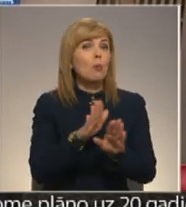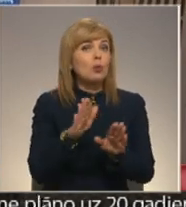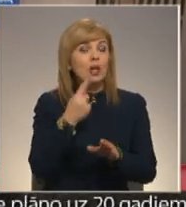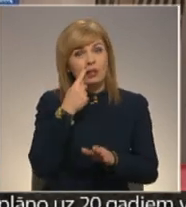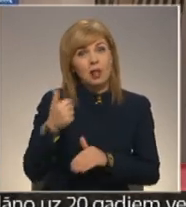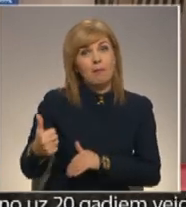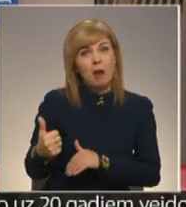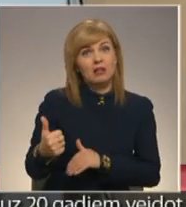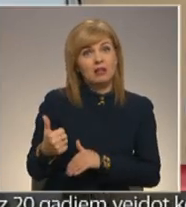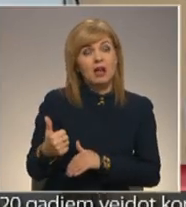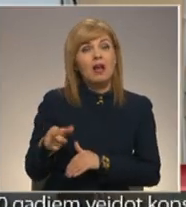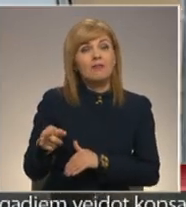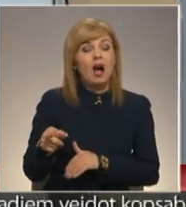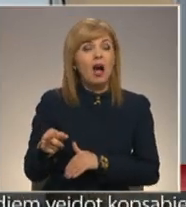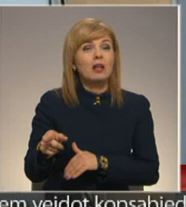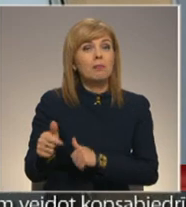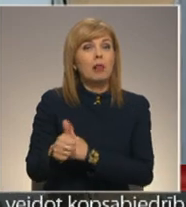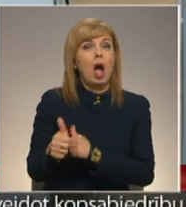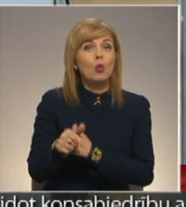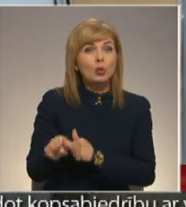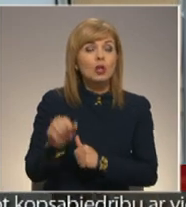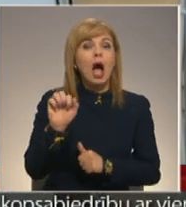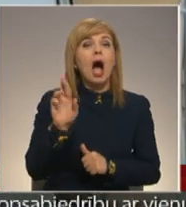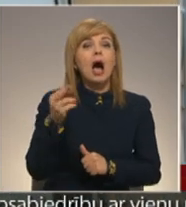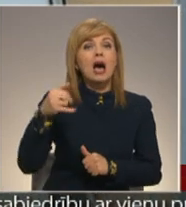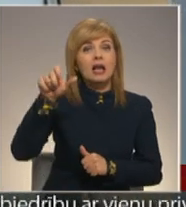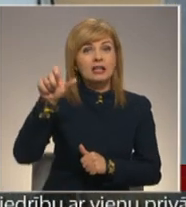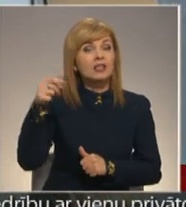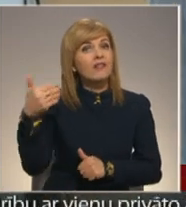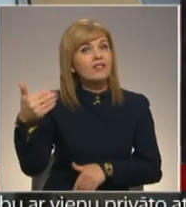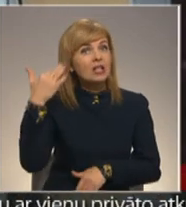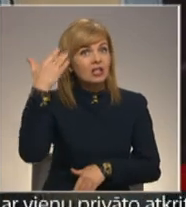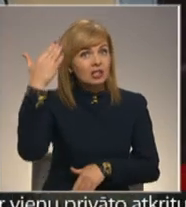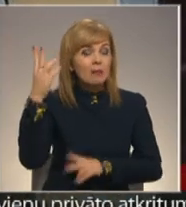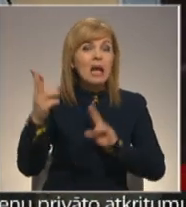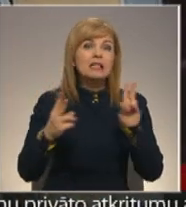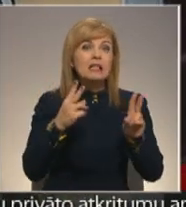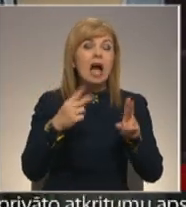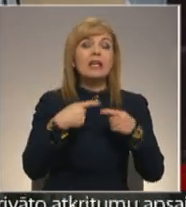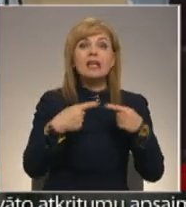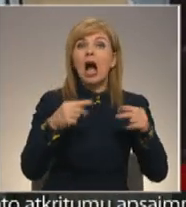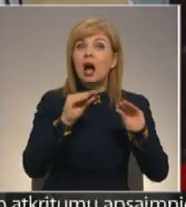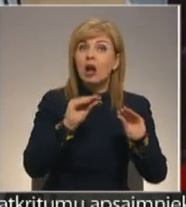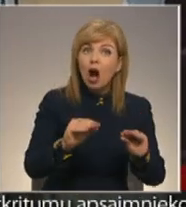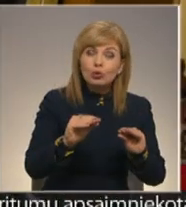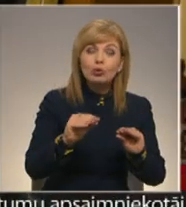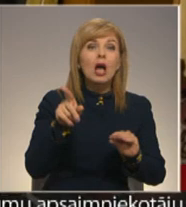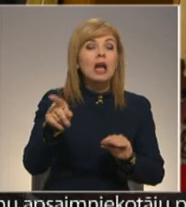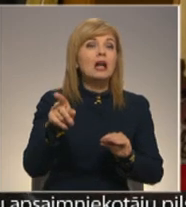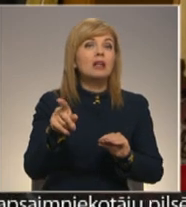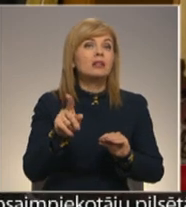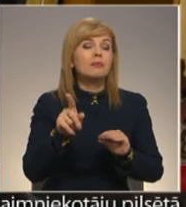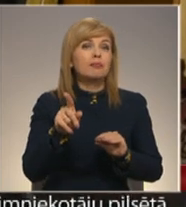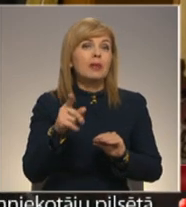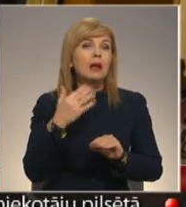ir ar roku aizsniedzami. Tas ir bijis viens no Arta sapņiem – izveidot tādas skaņas iekārtas, kas ir skaņas garda. Sapnis.